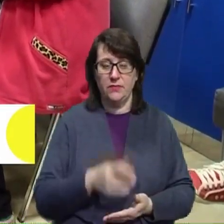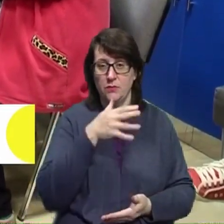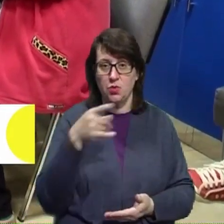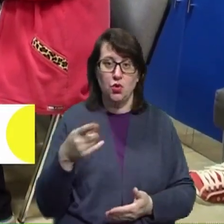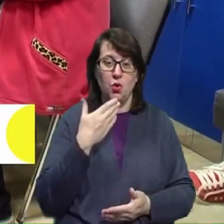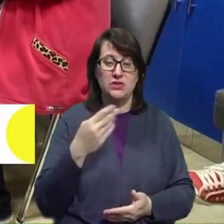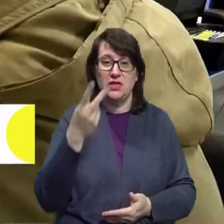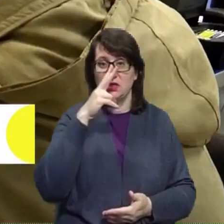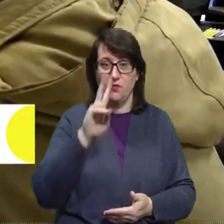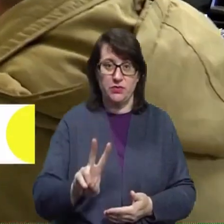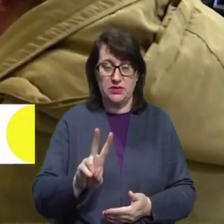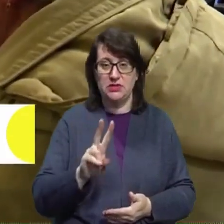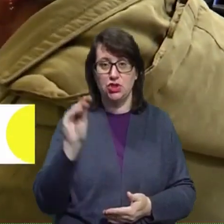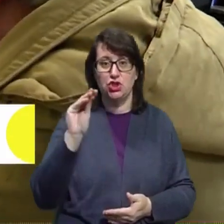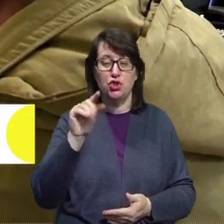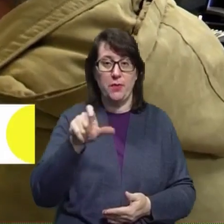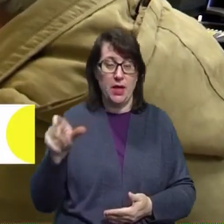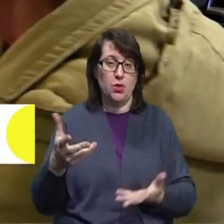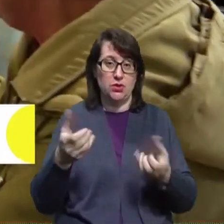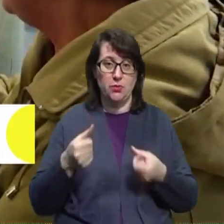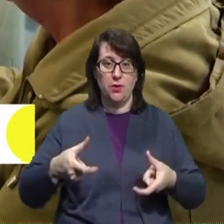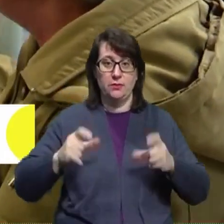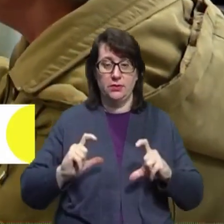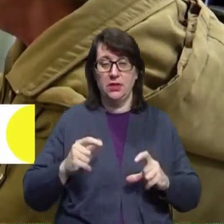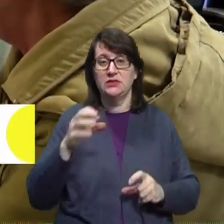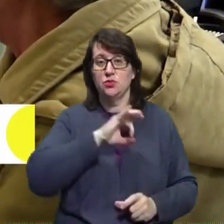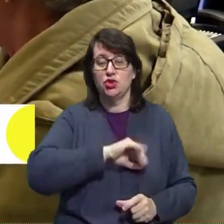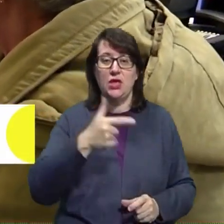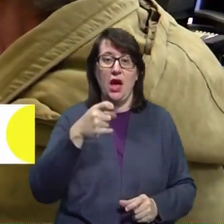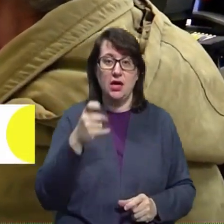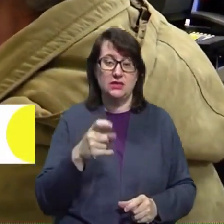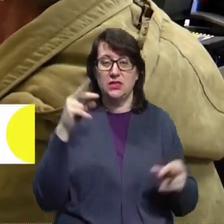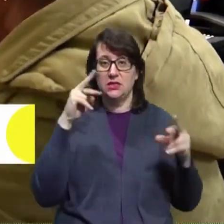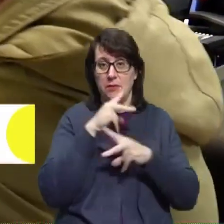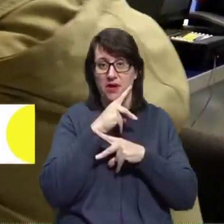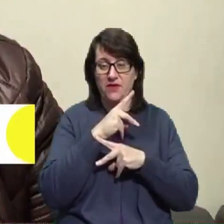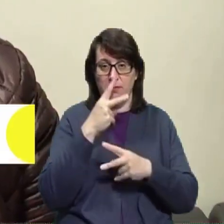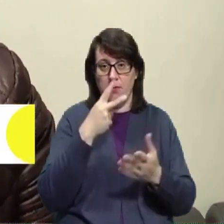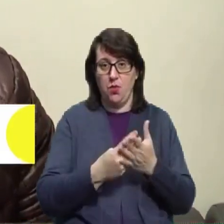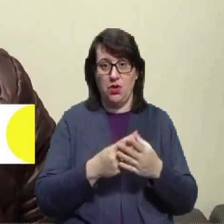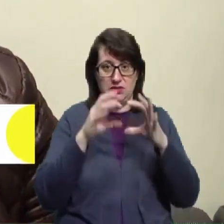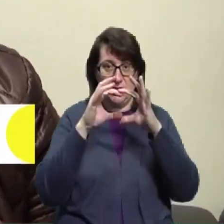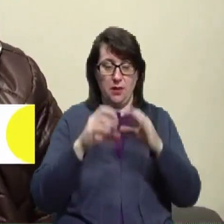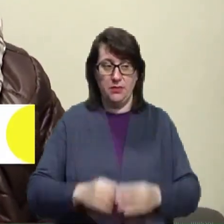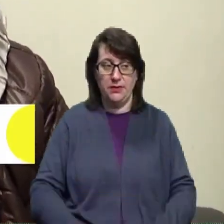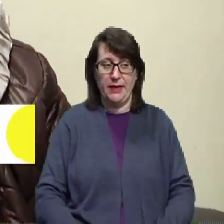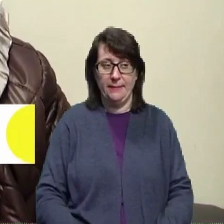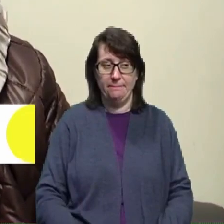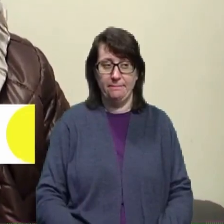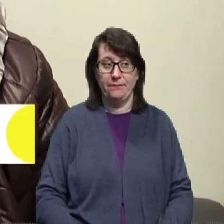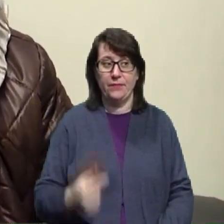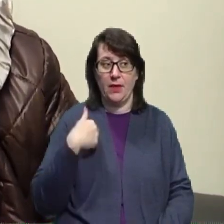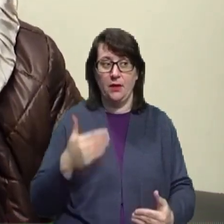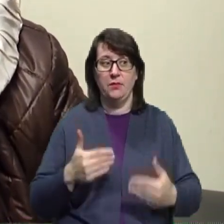останніх 2 місяців житомиряни отримують платіжки за спожитий газ з некоректними показниками. Ну, ось як ми перейшли на